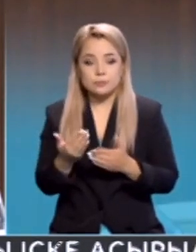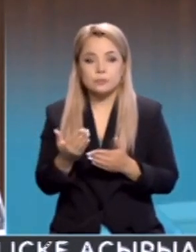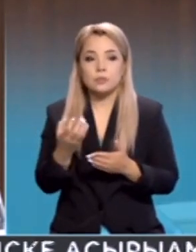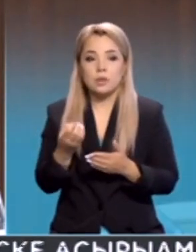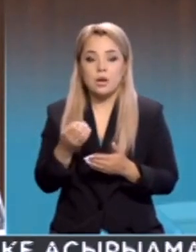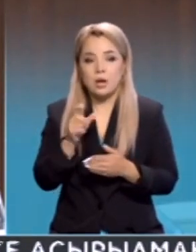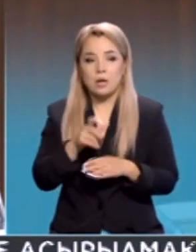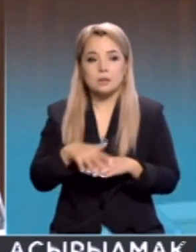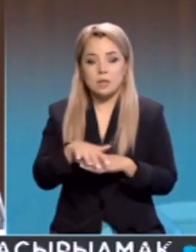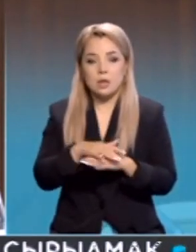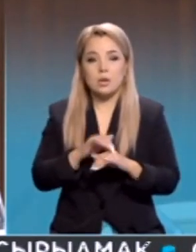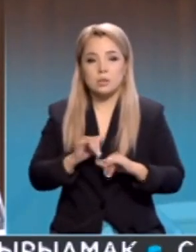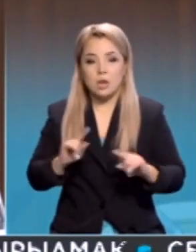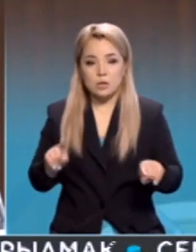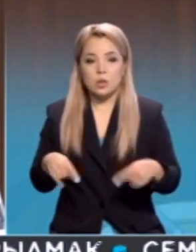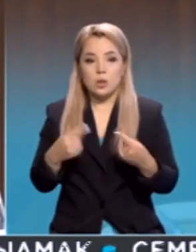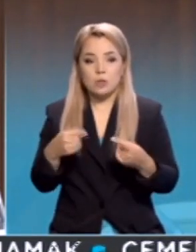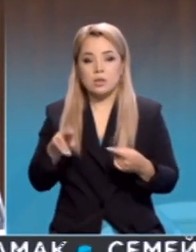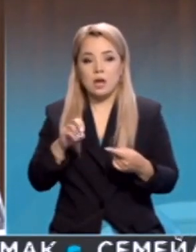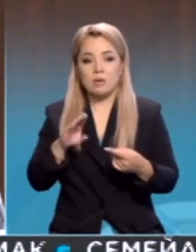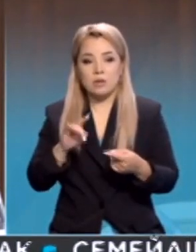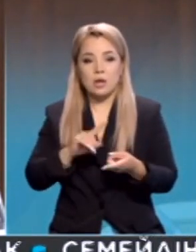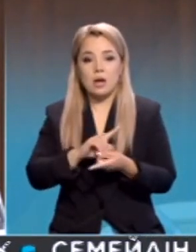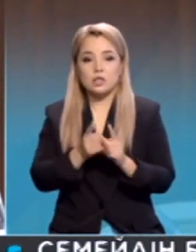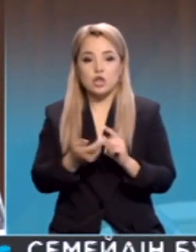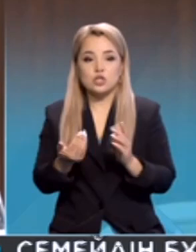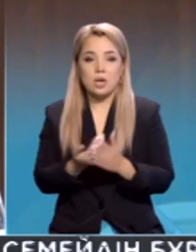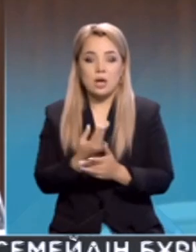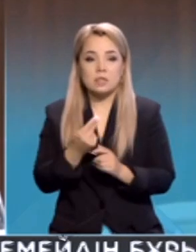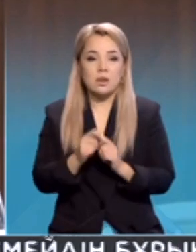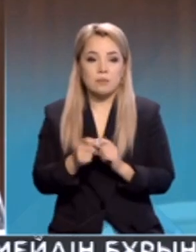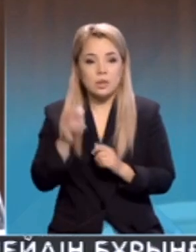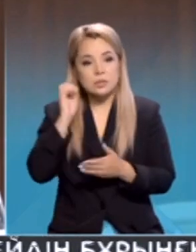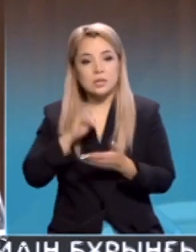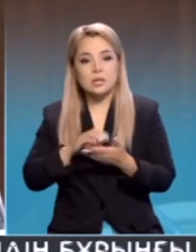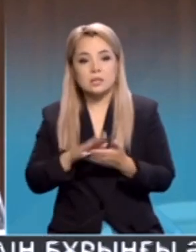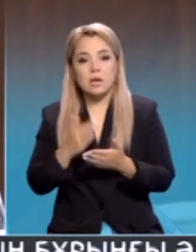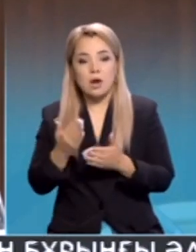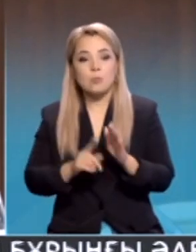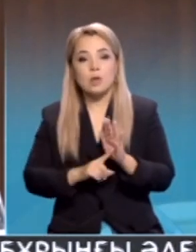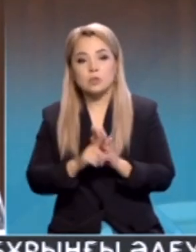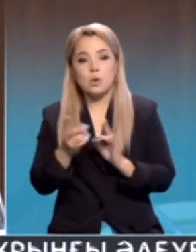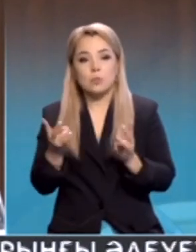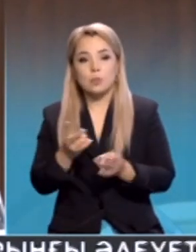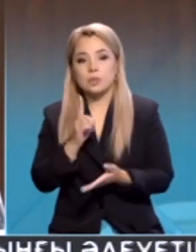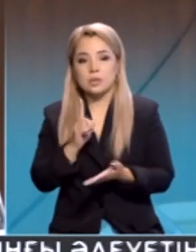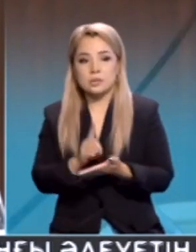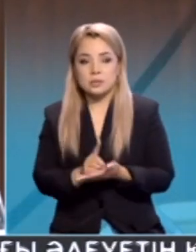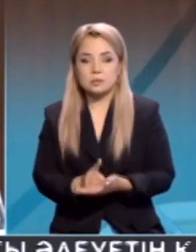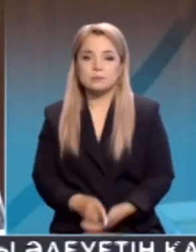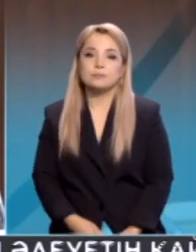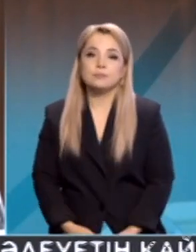және халықтың әл-ауқатын арттырудың драйверіне айналатын жаңа инвестициялық циклдың бастауы болуы тиіс.